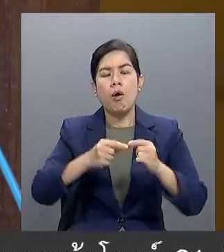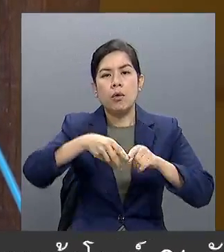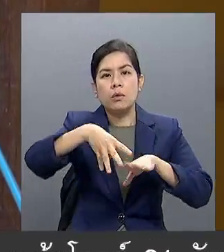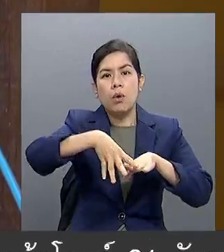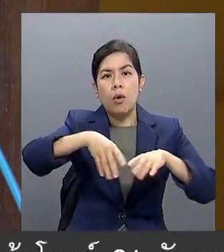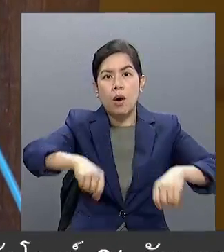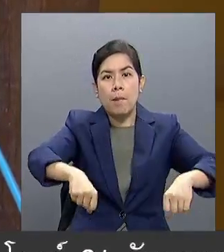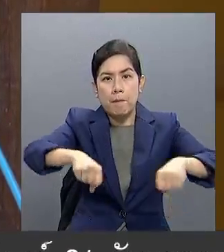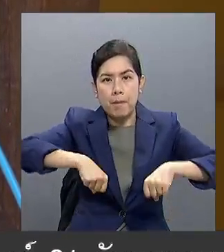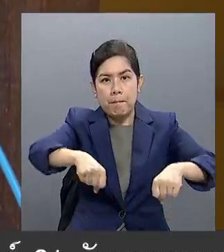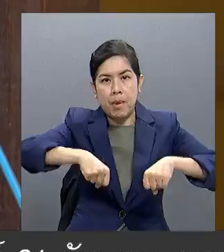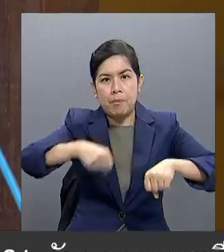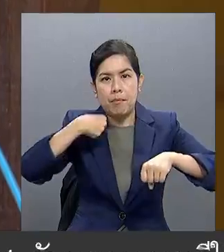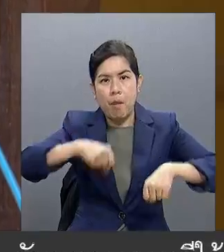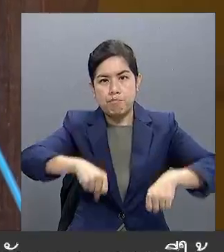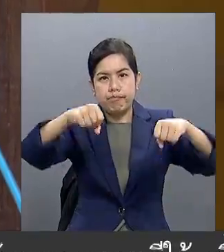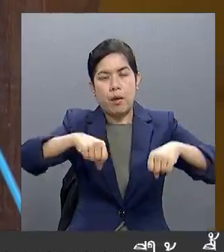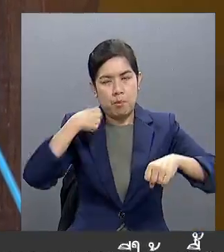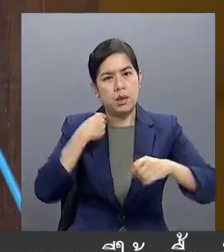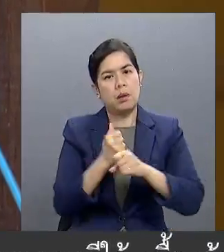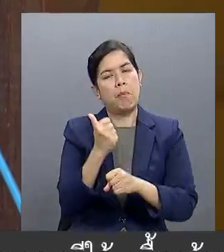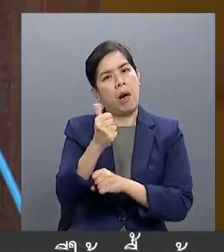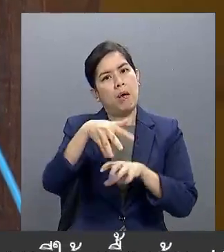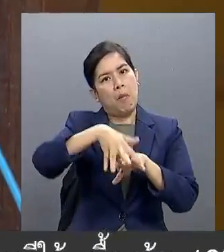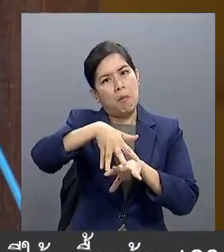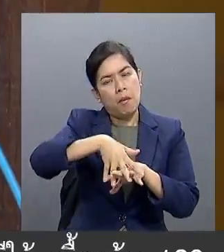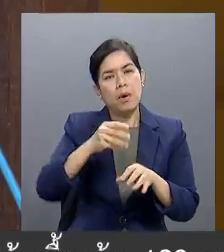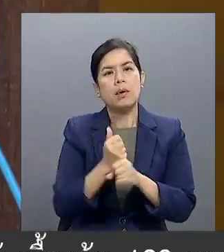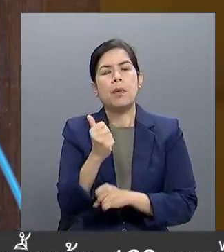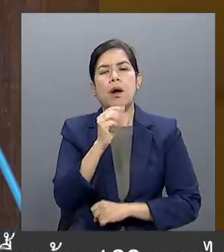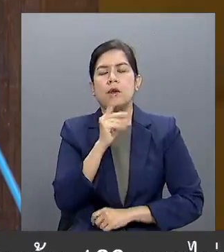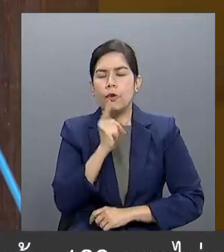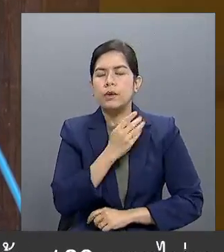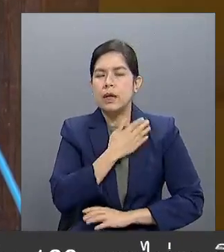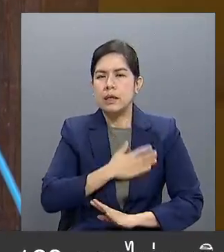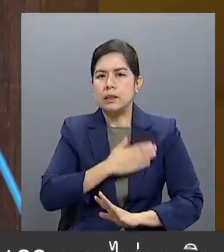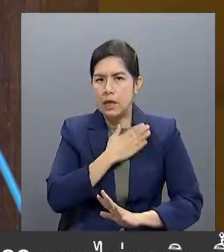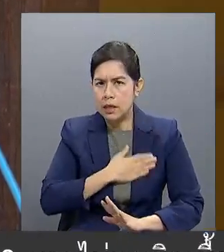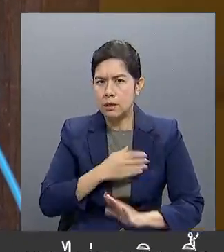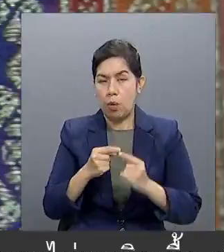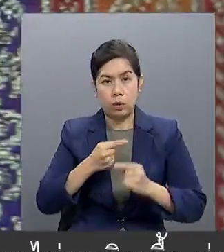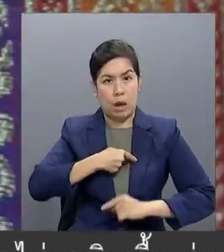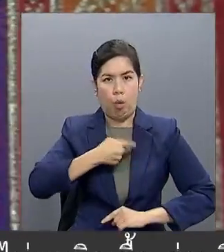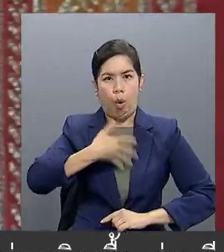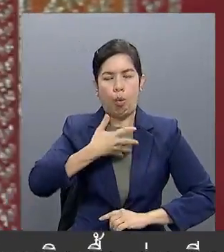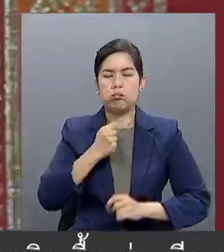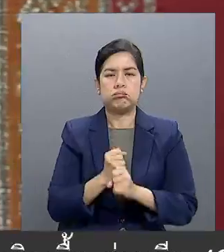นถ้าเราใจร้อนเราก็ทำไม่ได้คือได้สมาธิด้วย